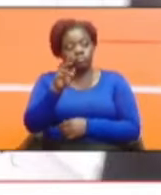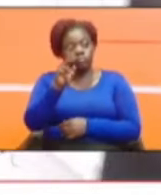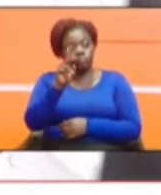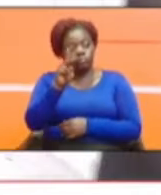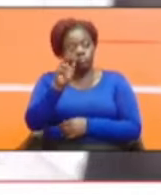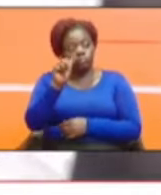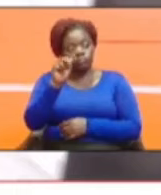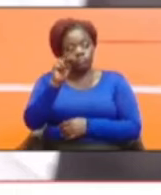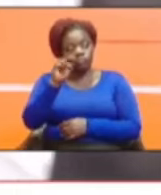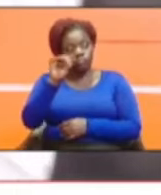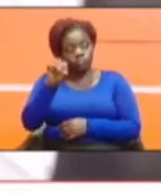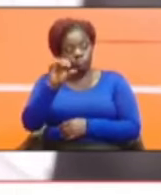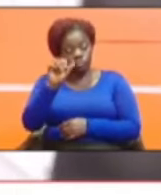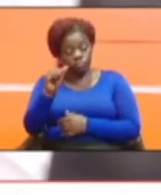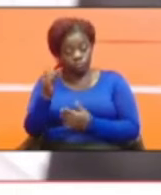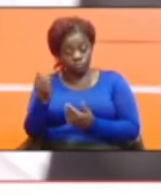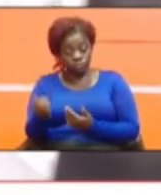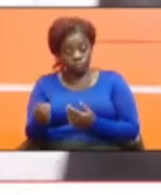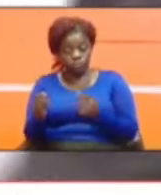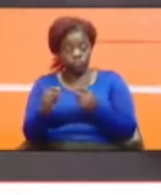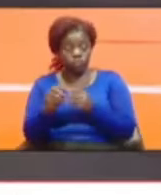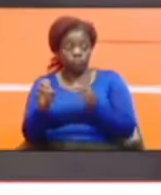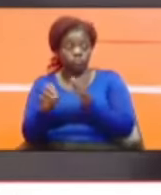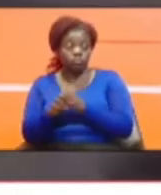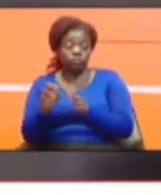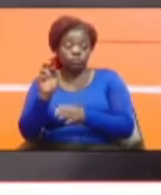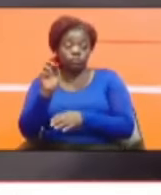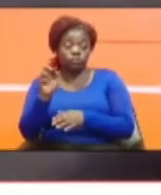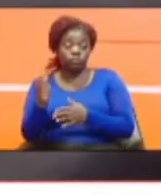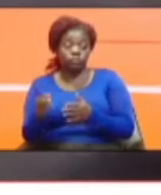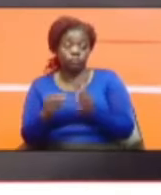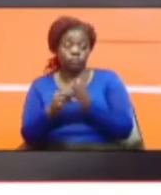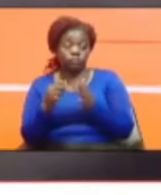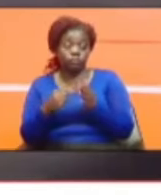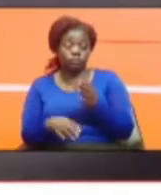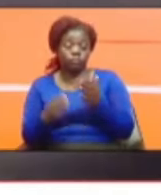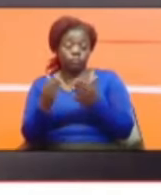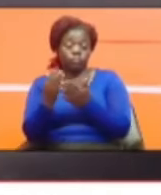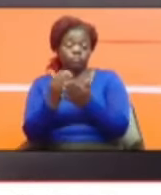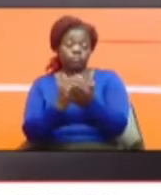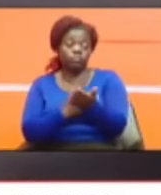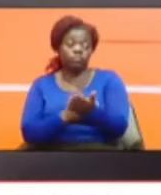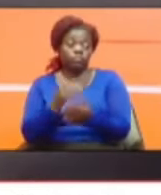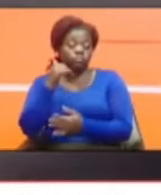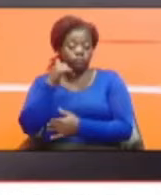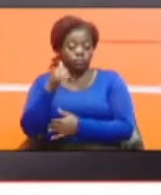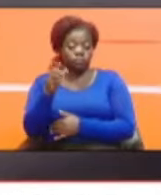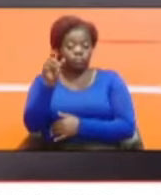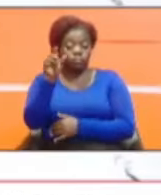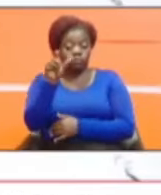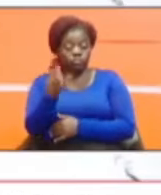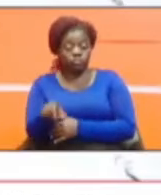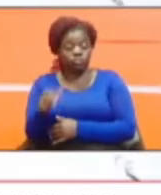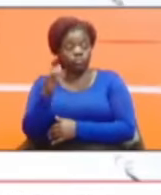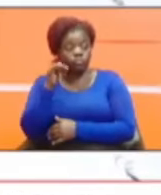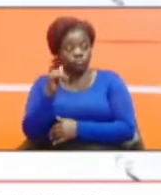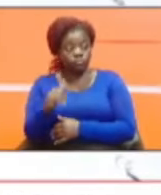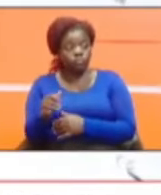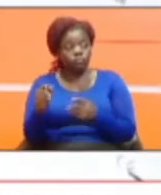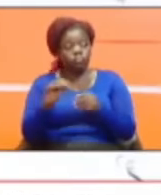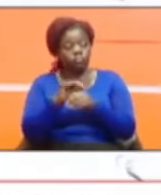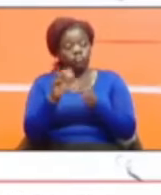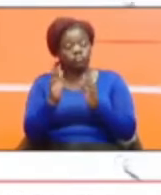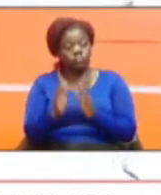Kayanja. Ndya Muhachi mujulizi wa munana musango guno alaze olukalala lw'amasimu abawawabirwa ge baali beekubira nga baluka